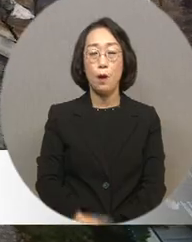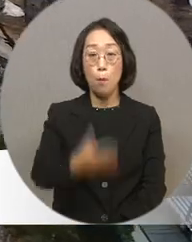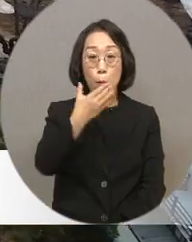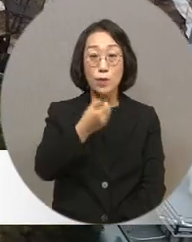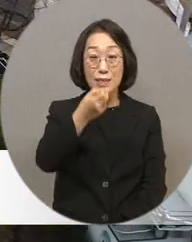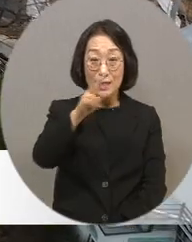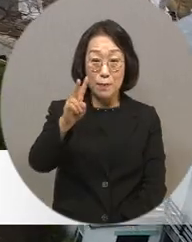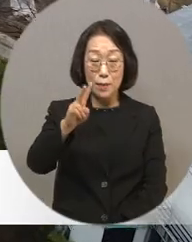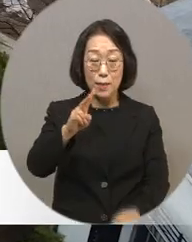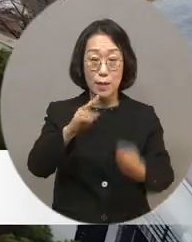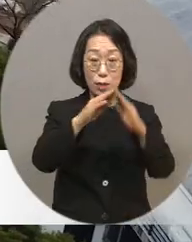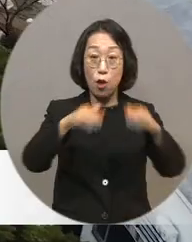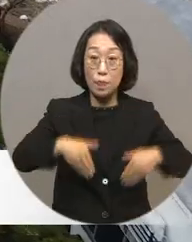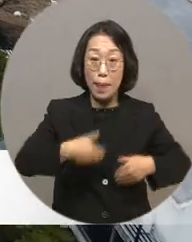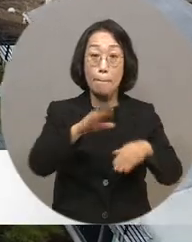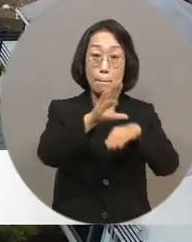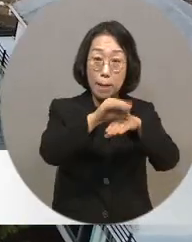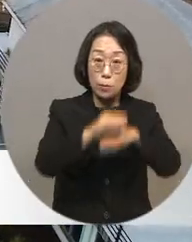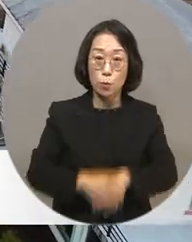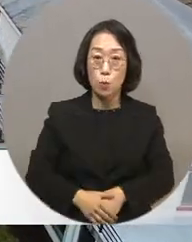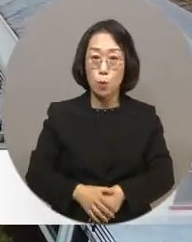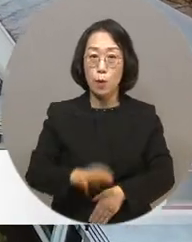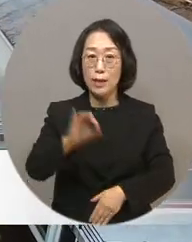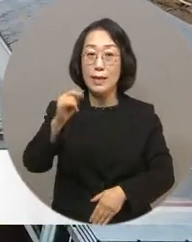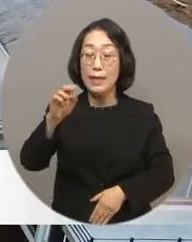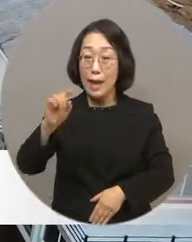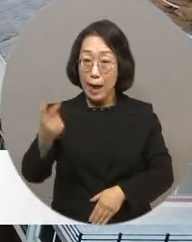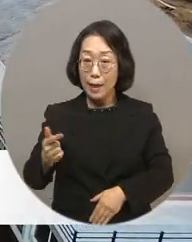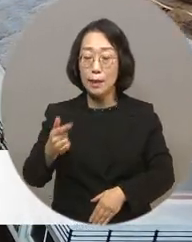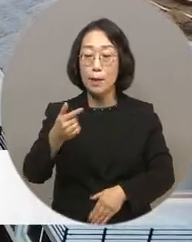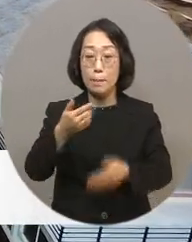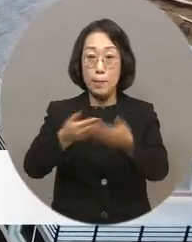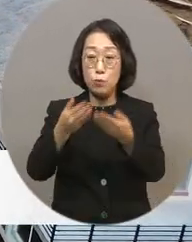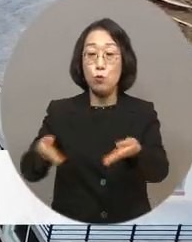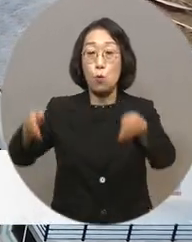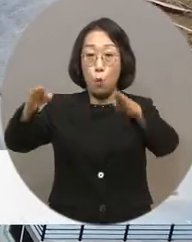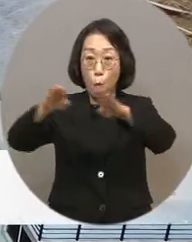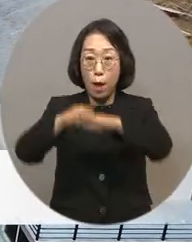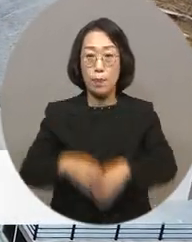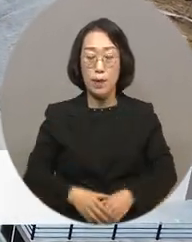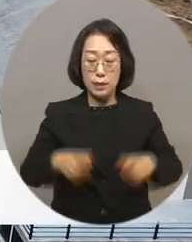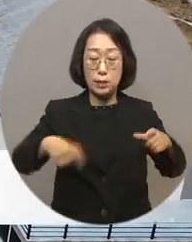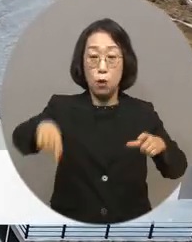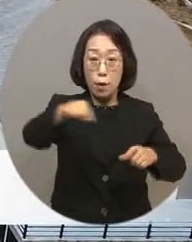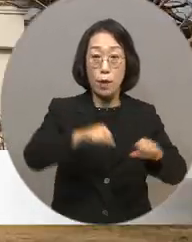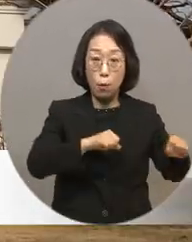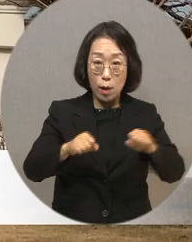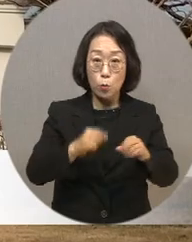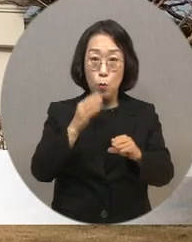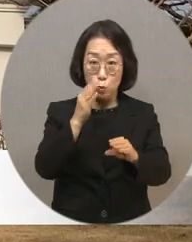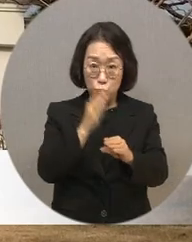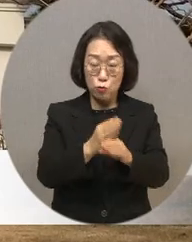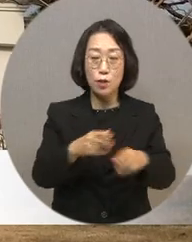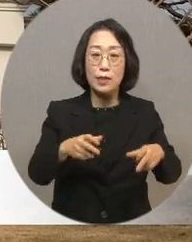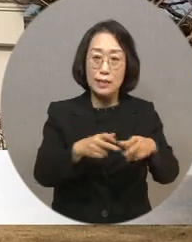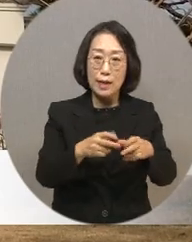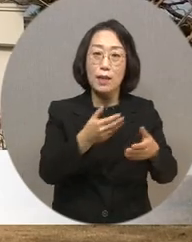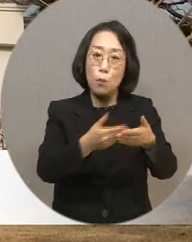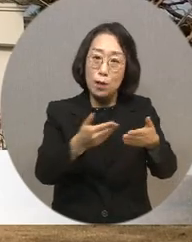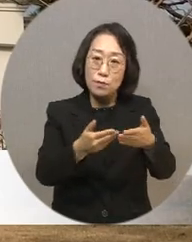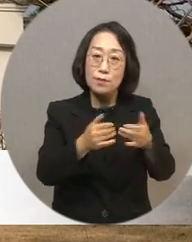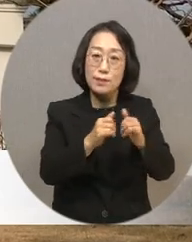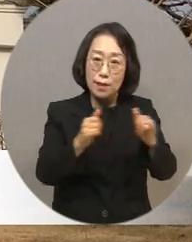복지TV 전남방송과 영암 이한미술관이 지역 예술 작가의 복지 증진을 위해 손을 맞잡았습니다.